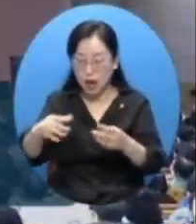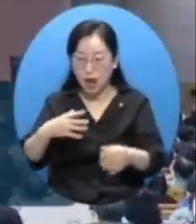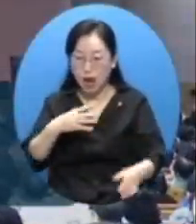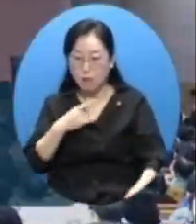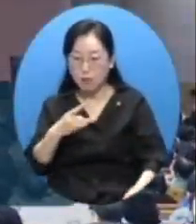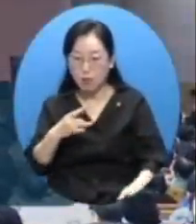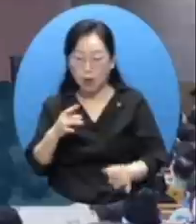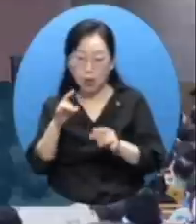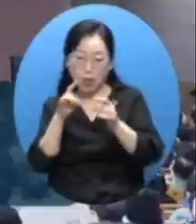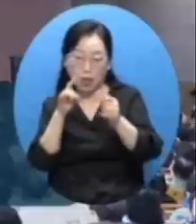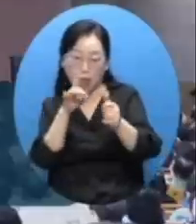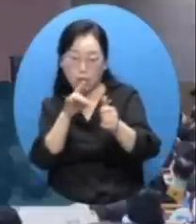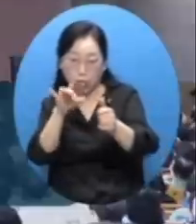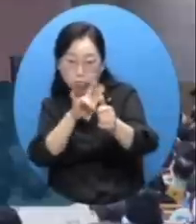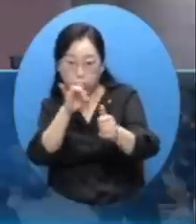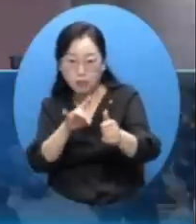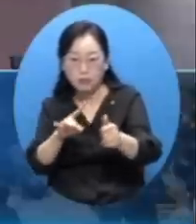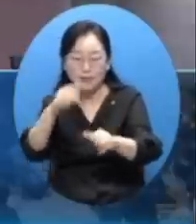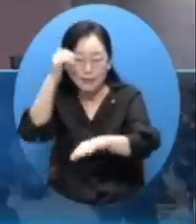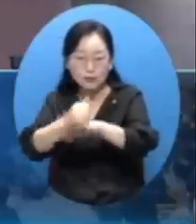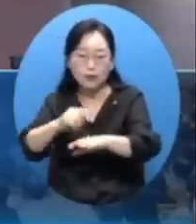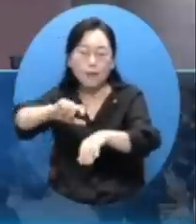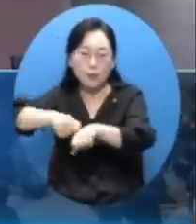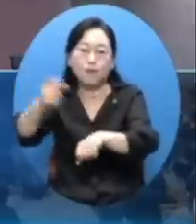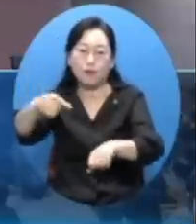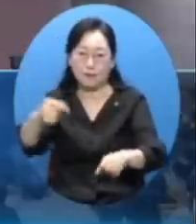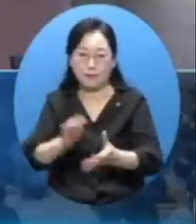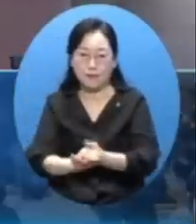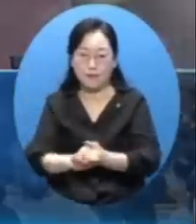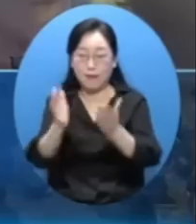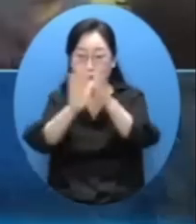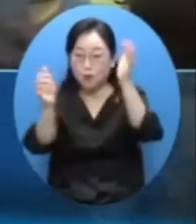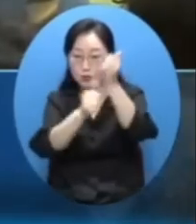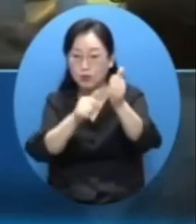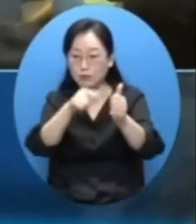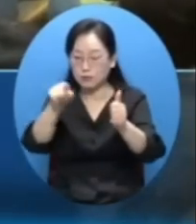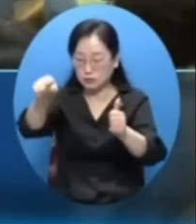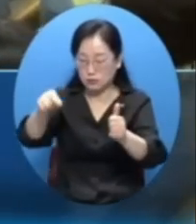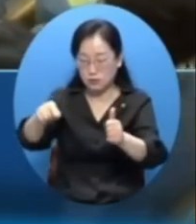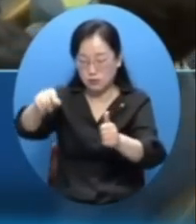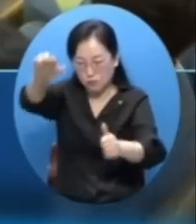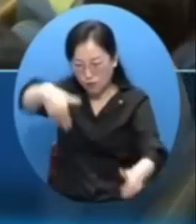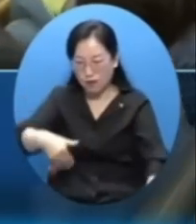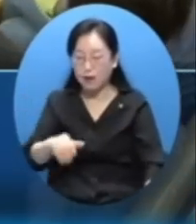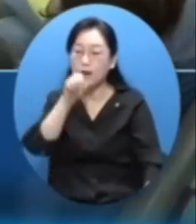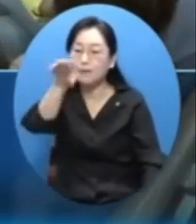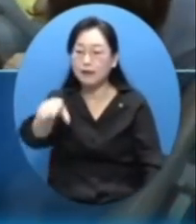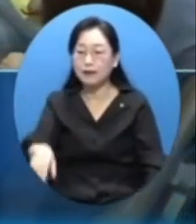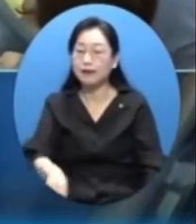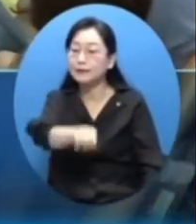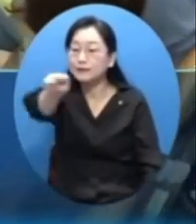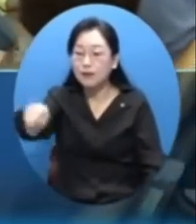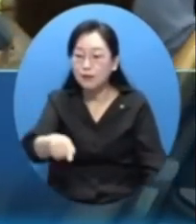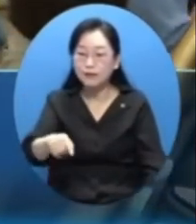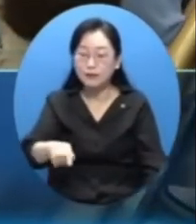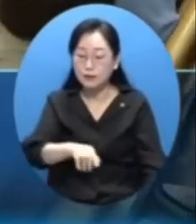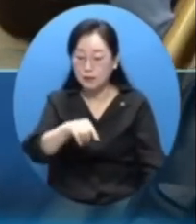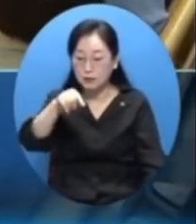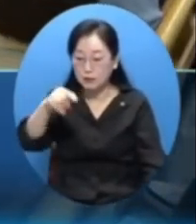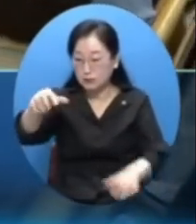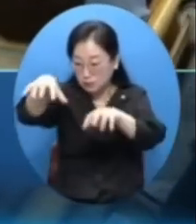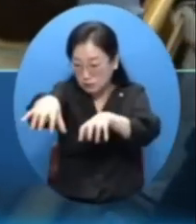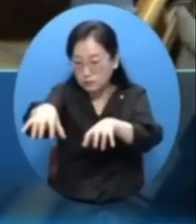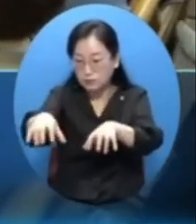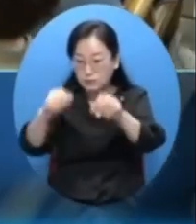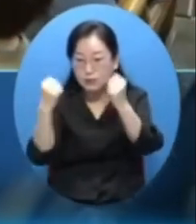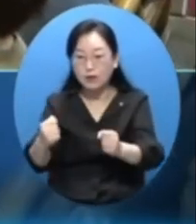하는 것입니다. 여호수아서 9장 22절 23절을 말씀합니다. 여호수아가 그들을 불러다가 말하여 이르되 너희가 우리 가운데